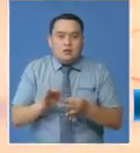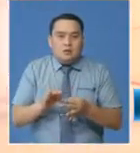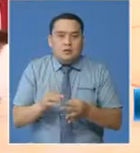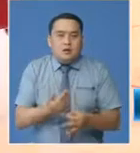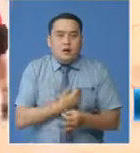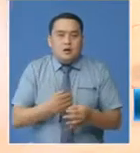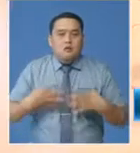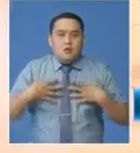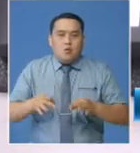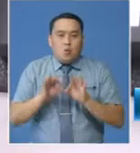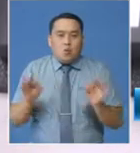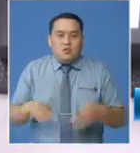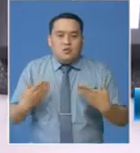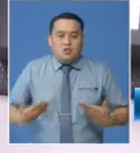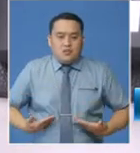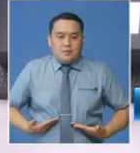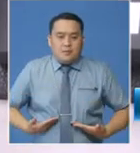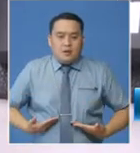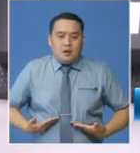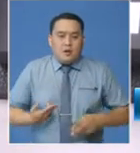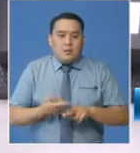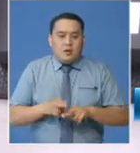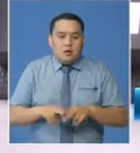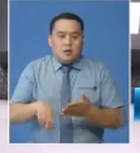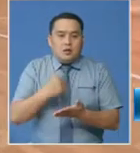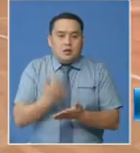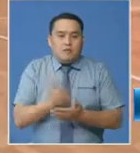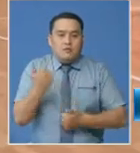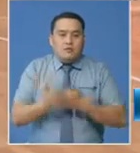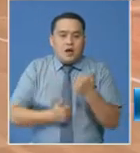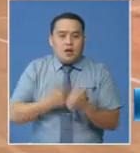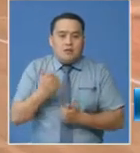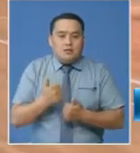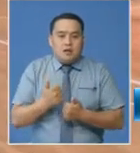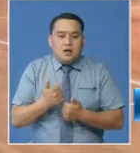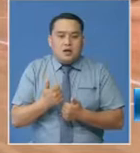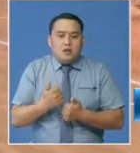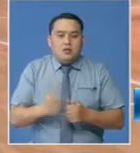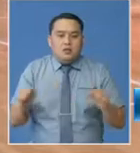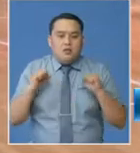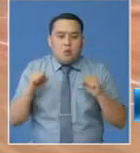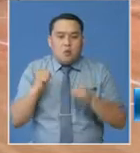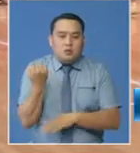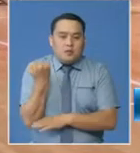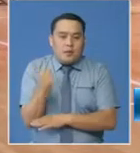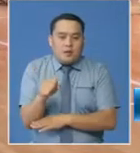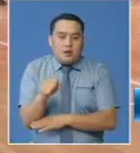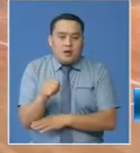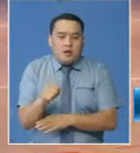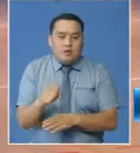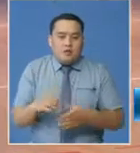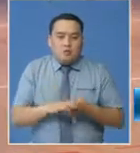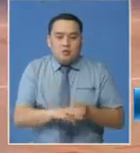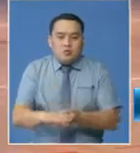олимпийским идеалам и здоровому образу жизни. Потому что главное в таких соревновательных состязаниях не спор за звание победителя, а